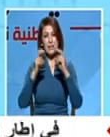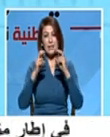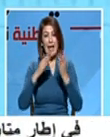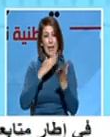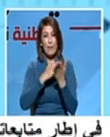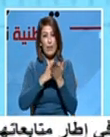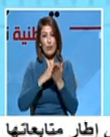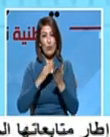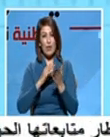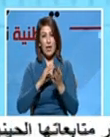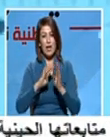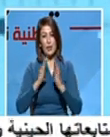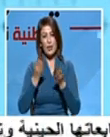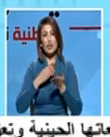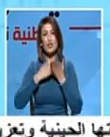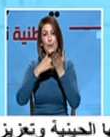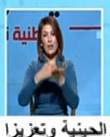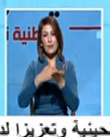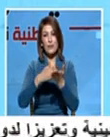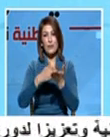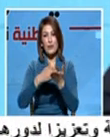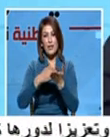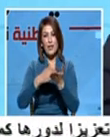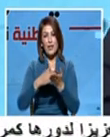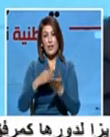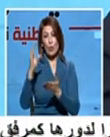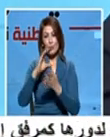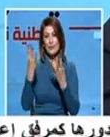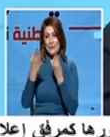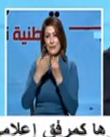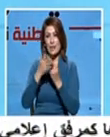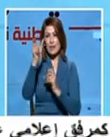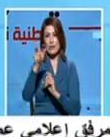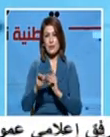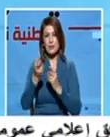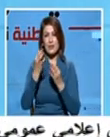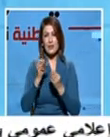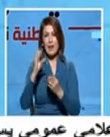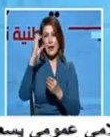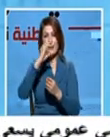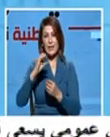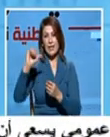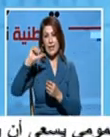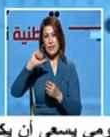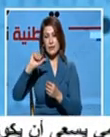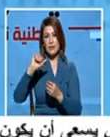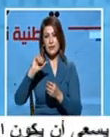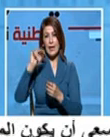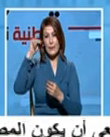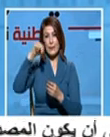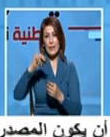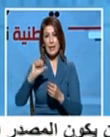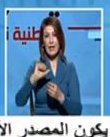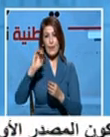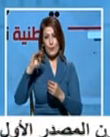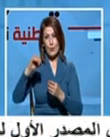الاجتماعي حاضر قدام الصندوق الوطني للتأمين على المرض لدى المراكز الجهوية. دونك ش